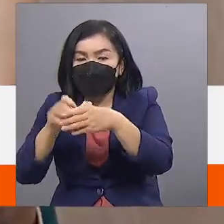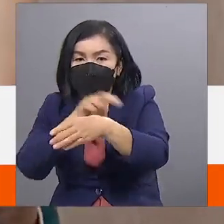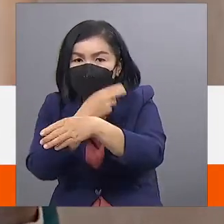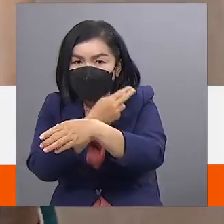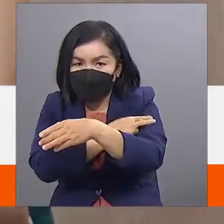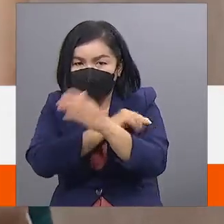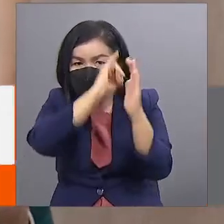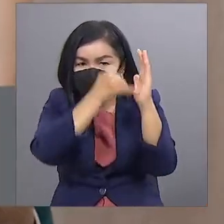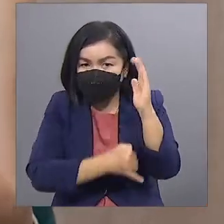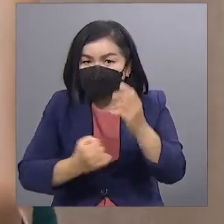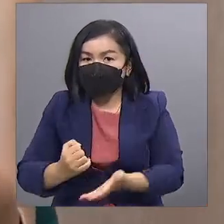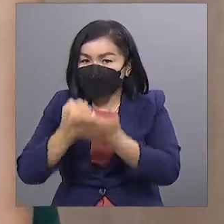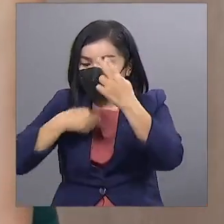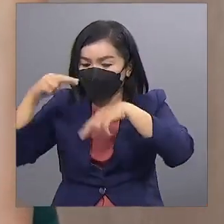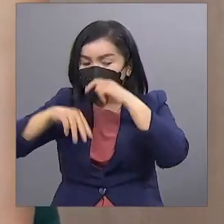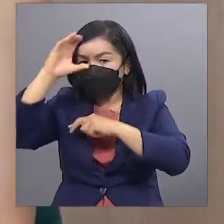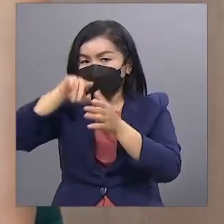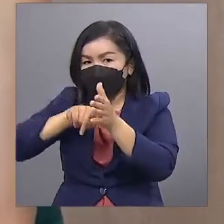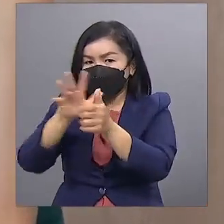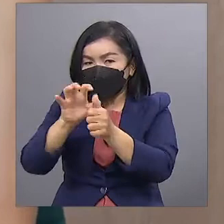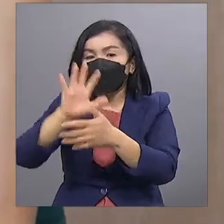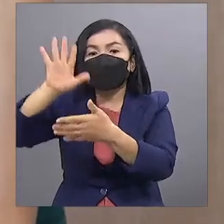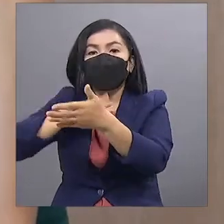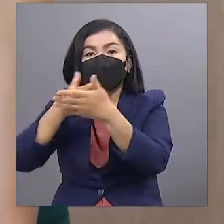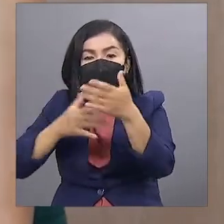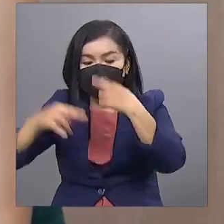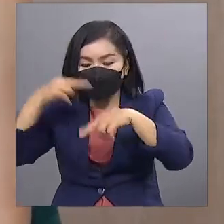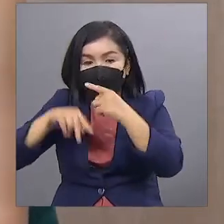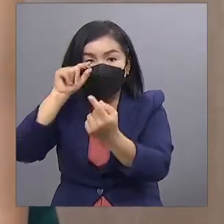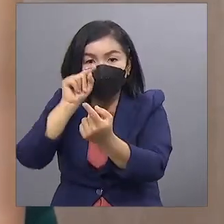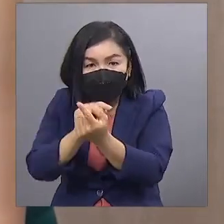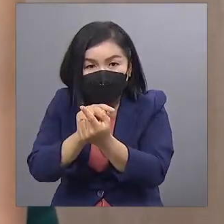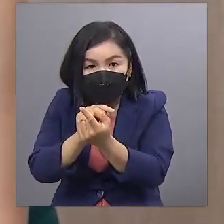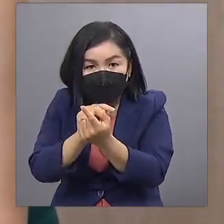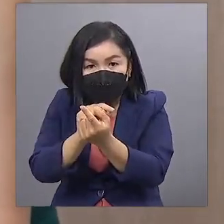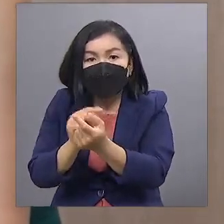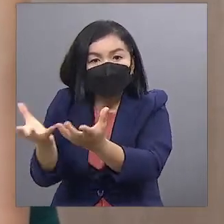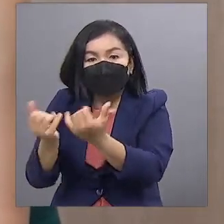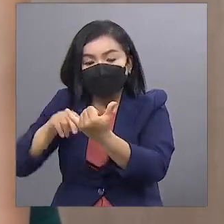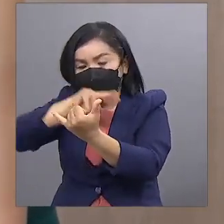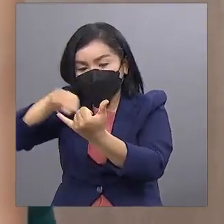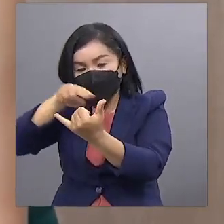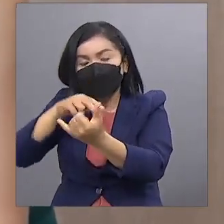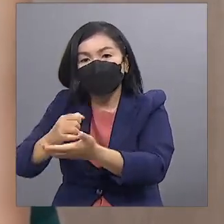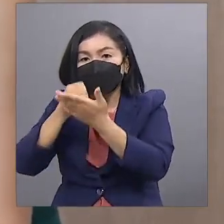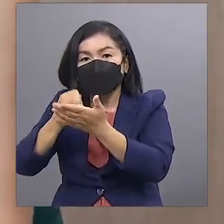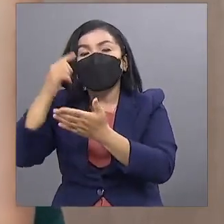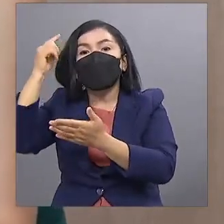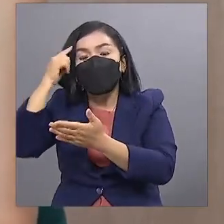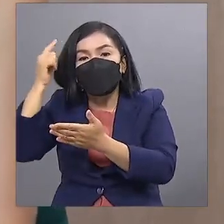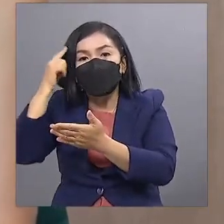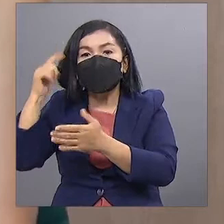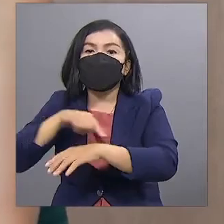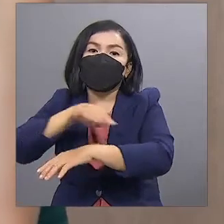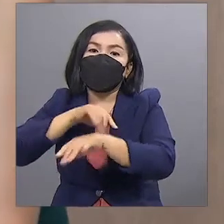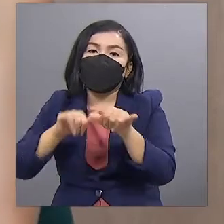ลุกสิ่ทเราวางแผงกัไ้คือตรจปุ๊บ เราอยากรัษาทุกคนที่เจอตรงหน้างงานเลยเพรรู้วามัจะดีเลมากเลยถ้าเกิด